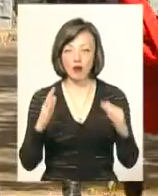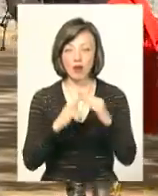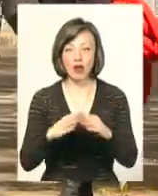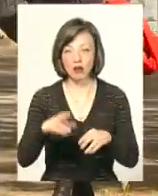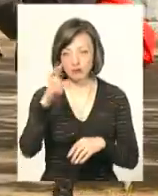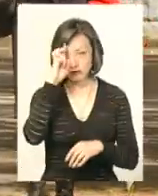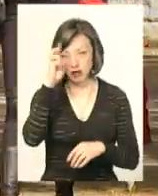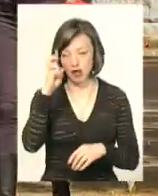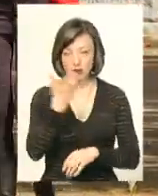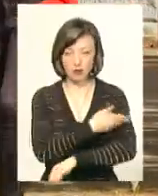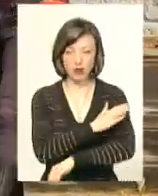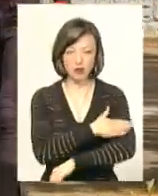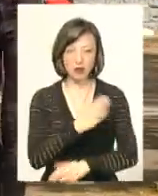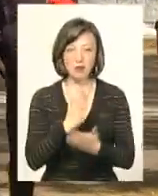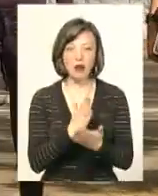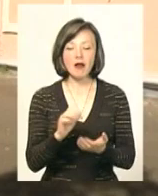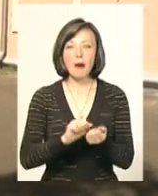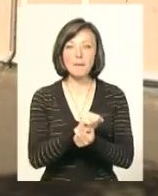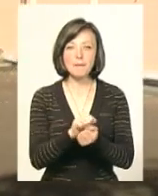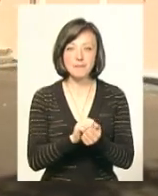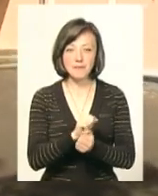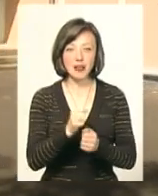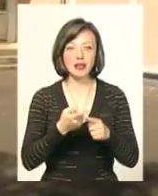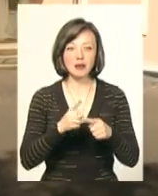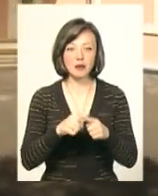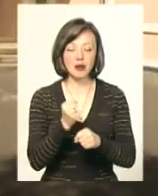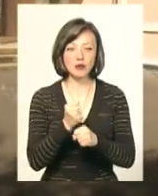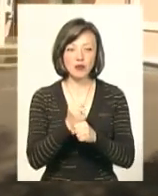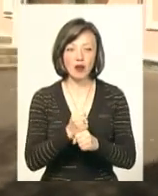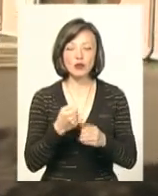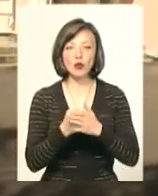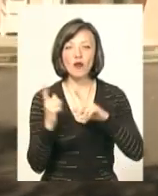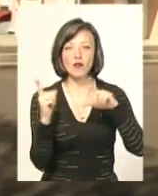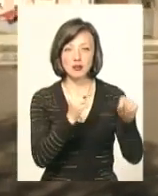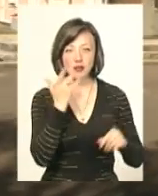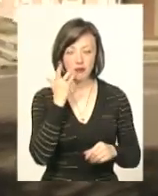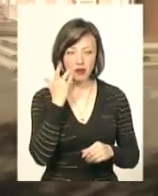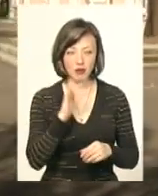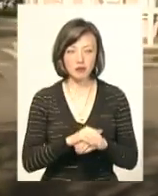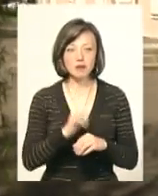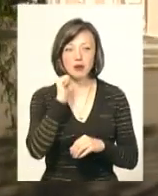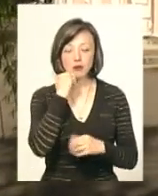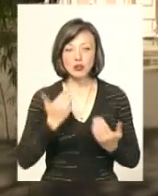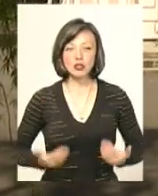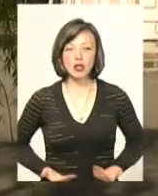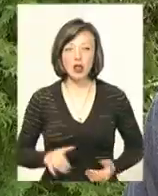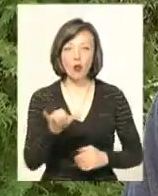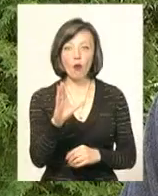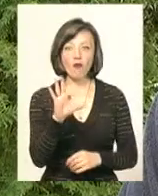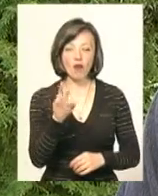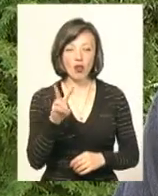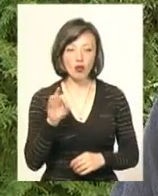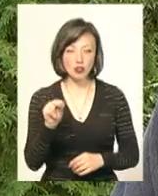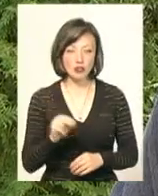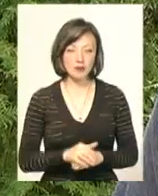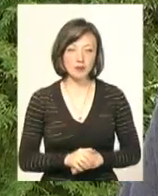Лева Ледуховського. Він мав млин, на якому працював дідусь Пола Сагана до виїзду в Америку, каже американець. Бабуся жила у Волочиську.